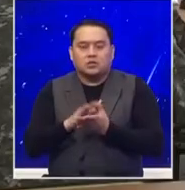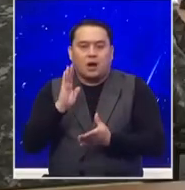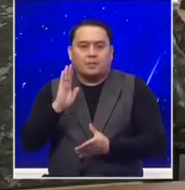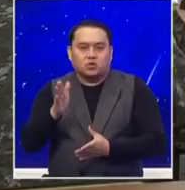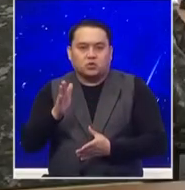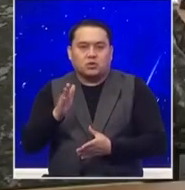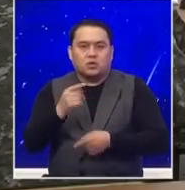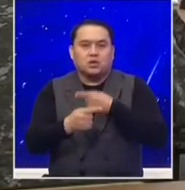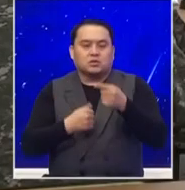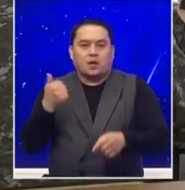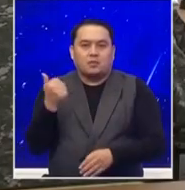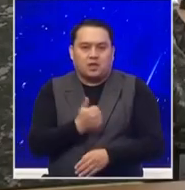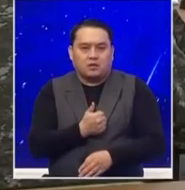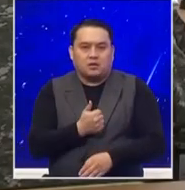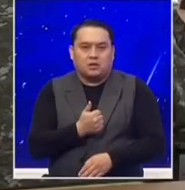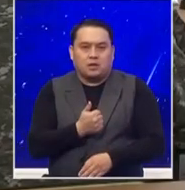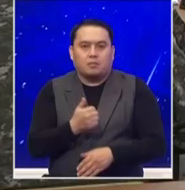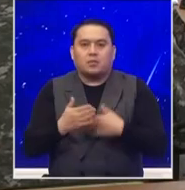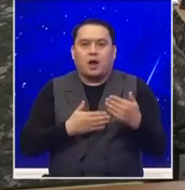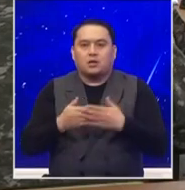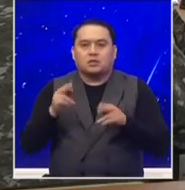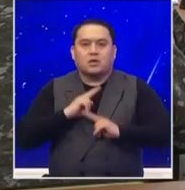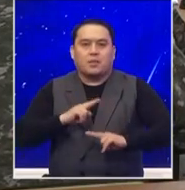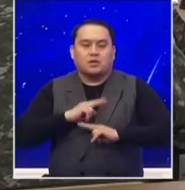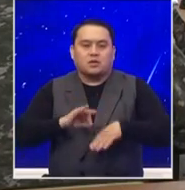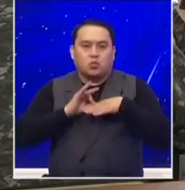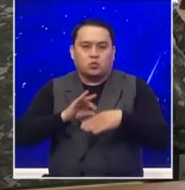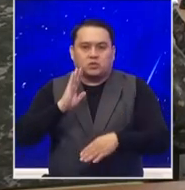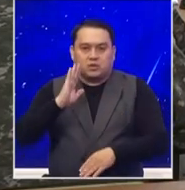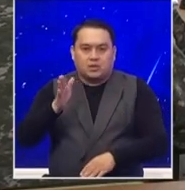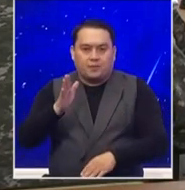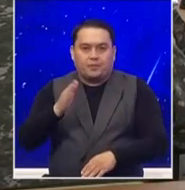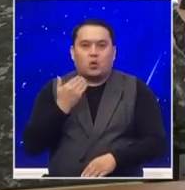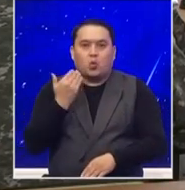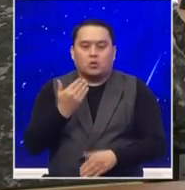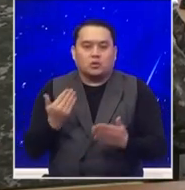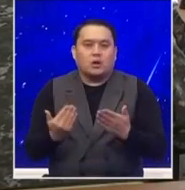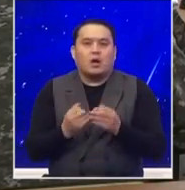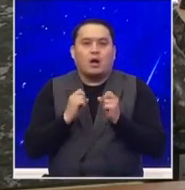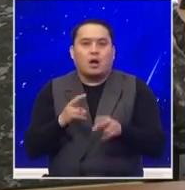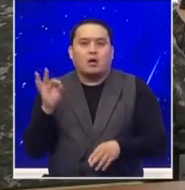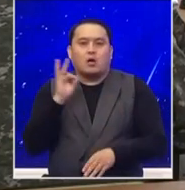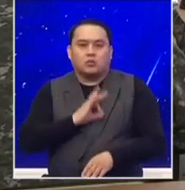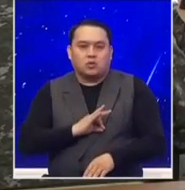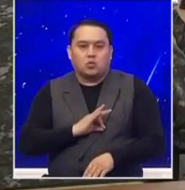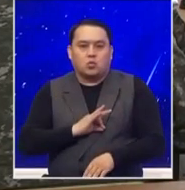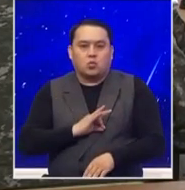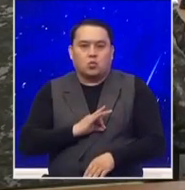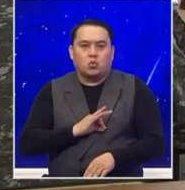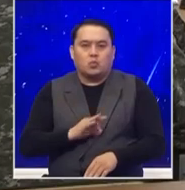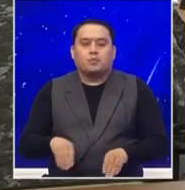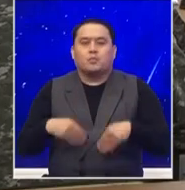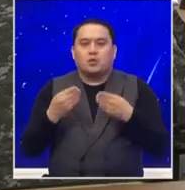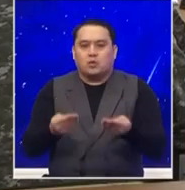Осы аптаның аяғына таман практикалық сабақтар өткізіледі. Олардың жаңа қалай қолданын, қандай пәрмендер